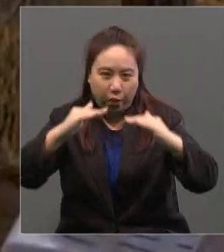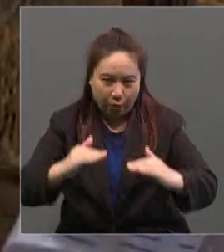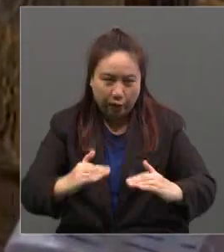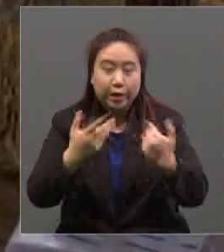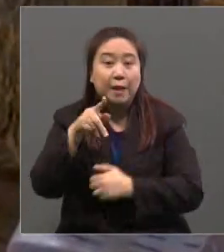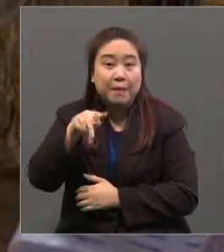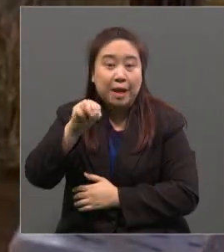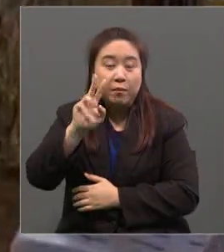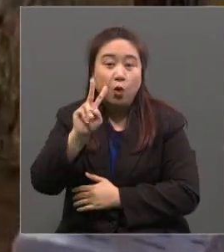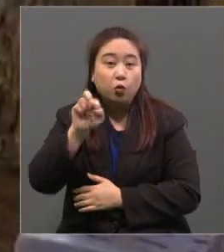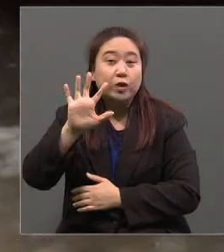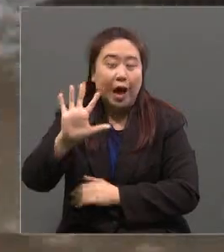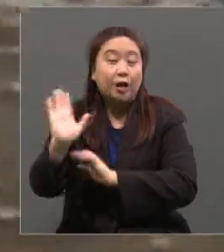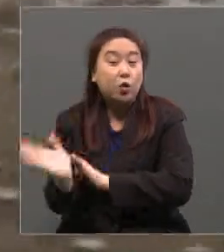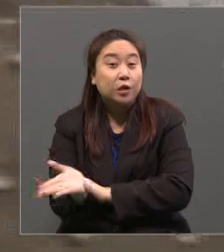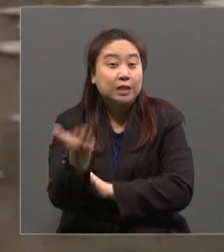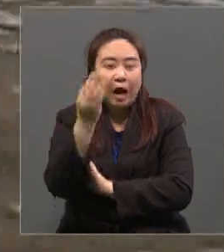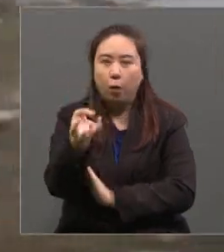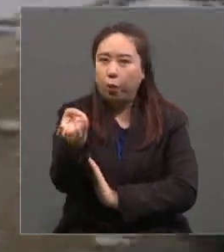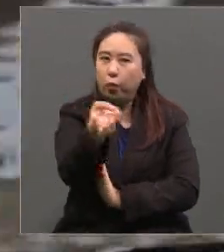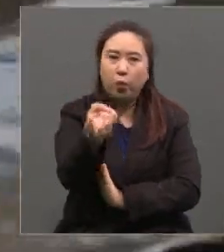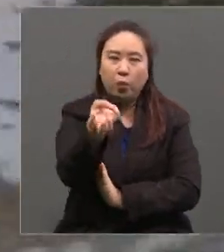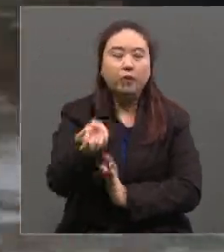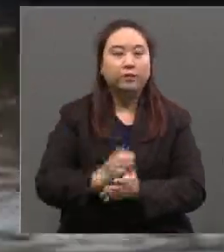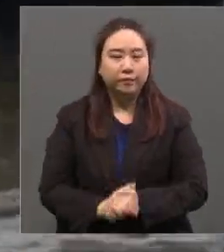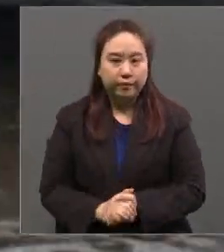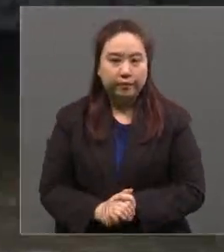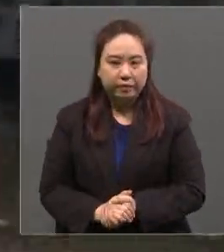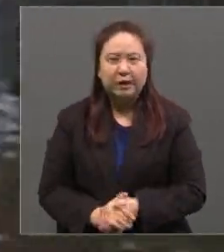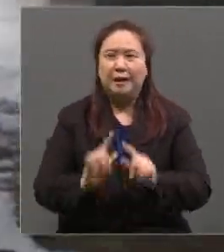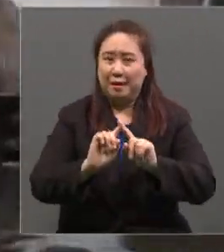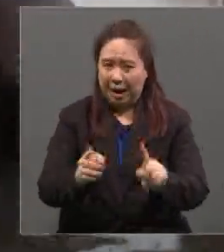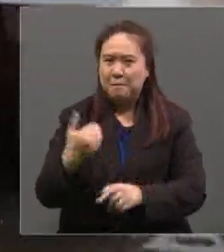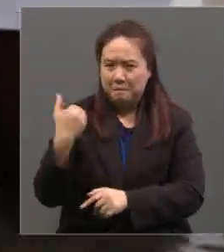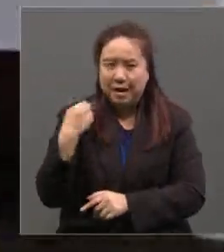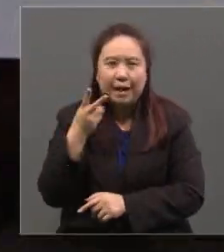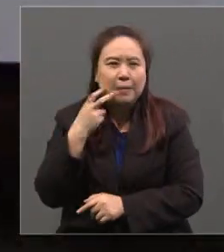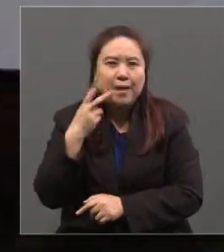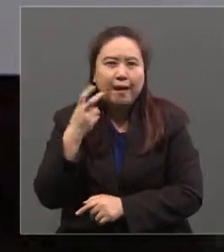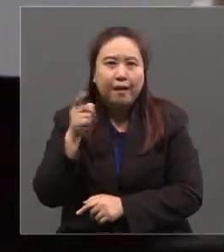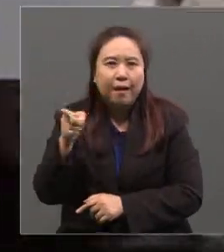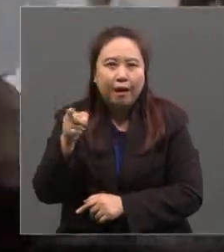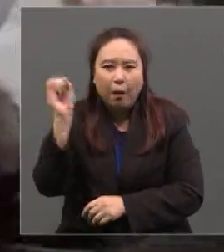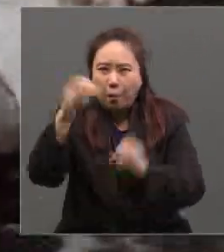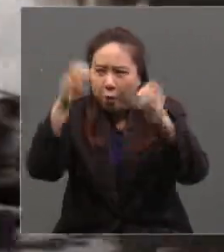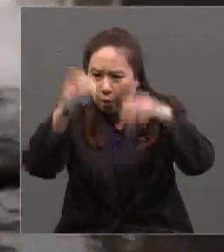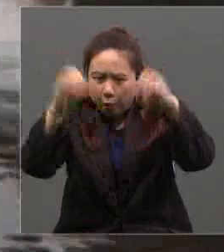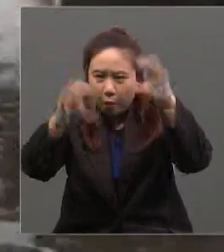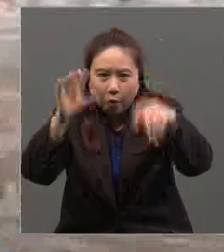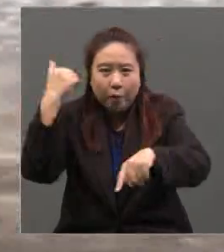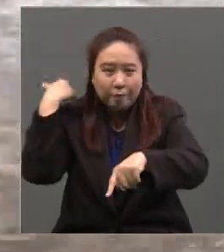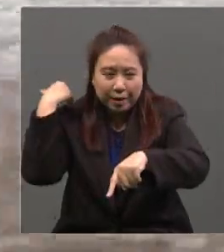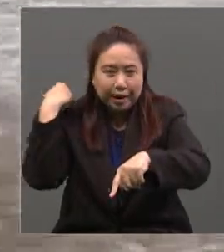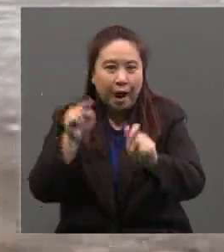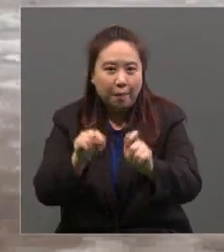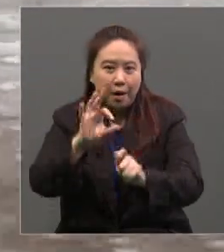านี้บางเบาทุกพื้นที่ค่ะขณะเดียวกันค่ะก็มีลูกเห็บตกในหลายพื้นที่นะคะอย่างที่ตำบลม่อนปิ่นอำเภอฝาง